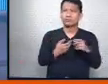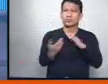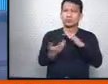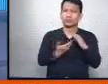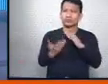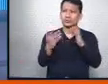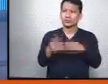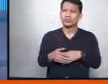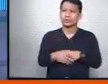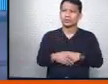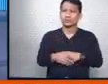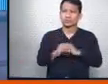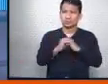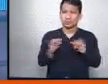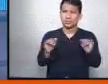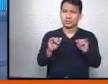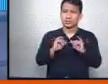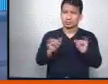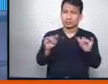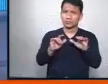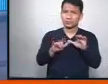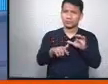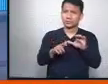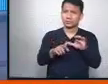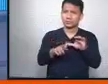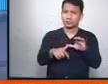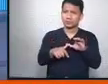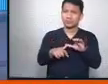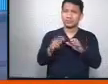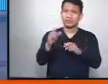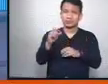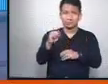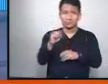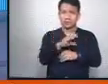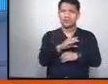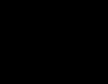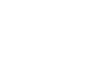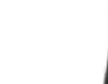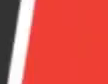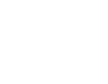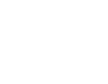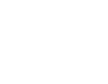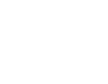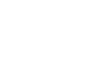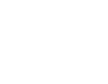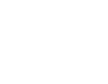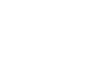daw ang mga commuters, particular na ang mga PWD at senior citizens.